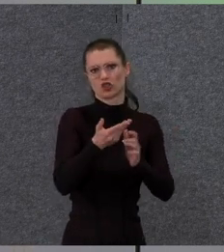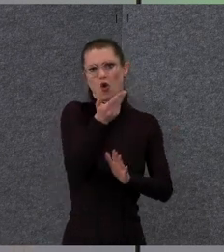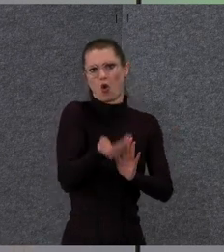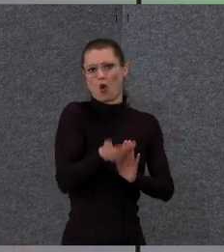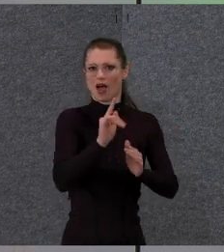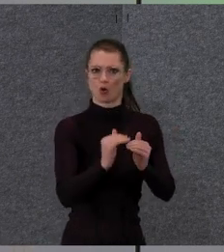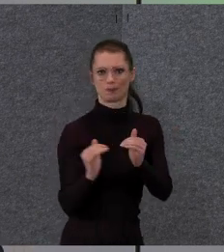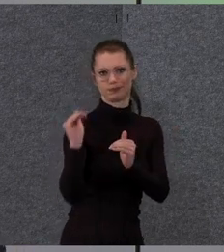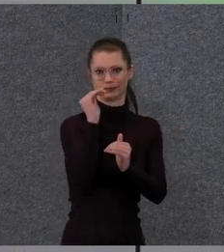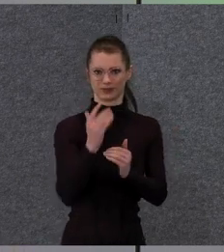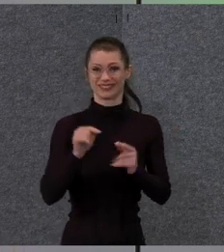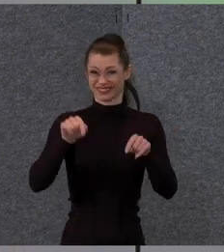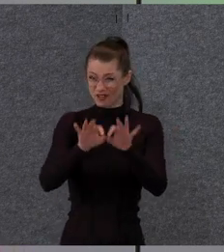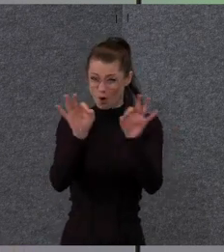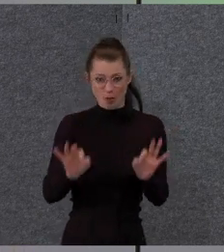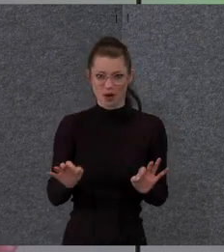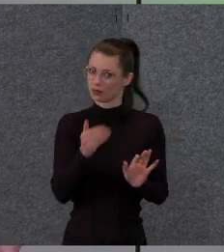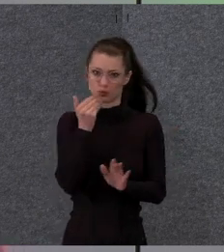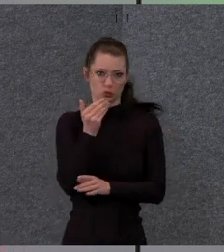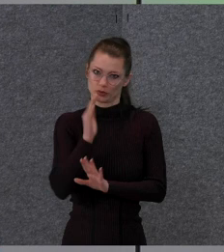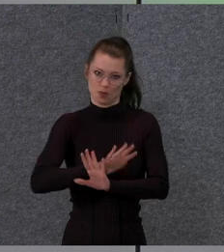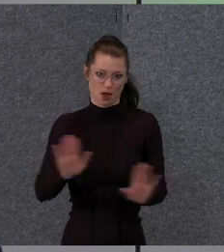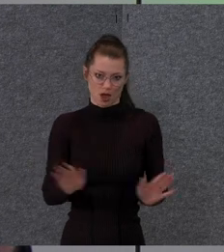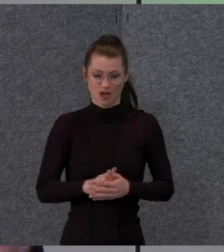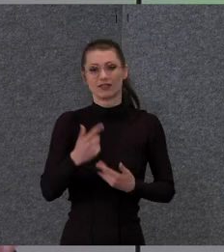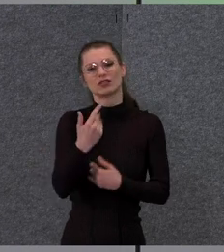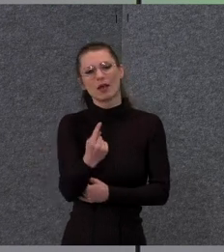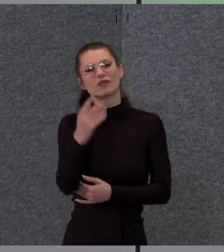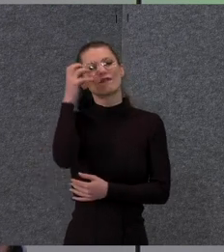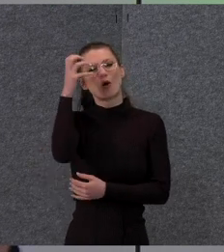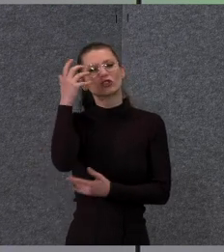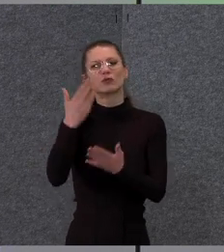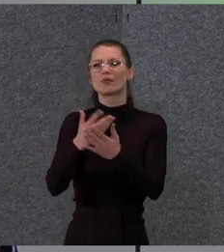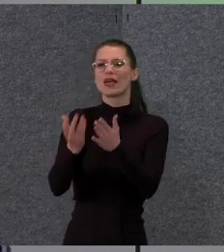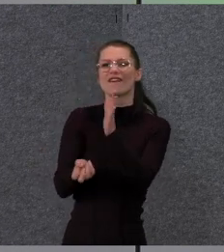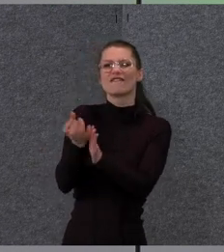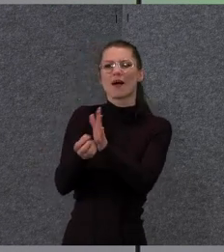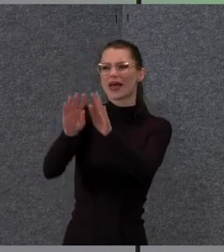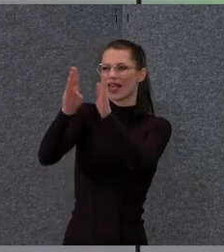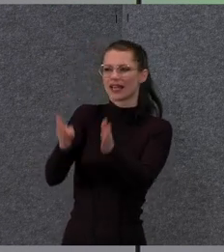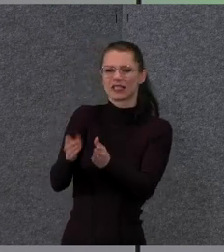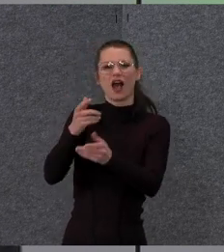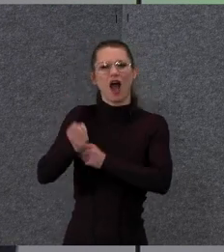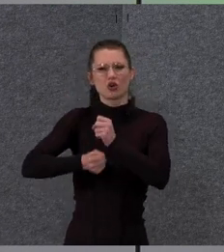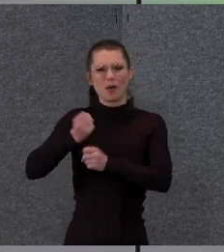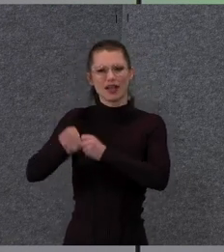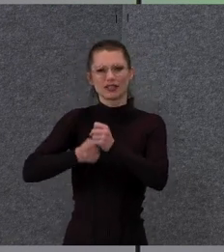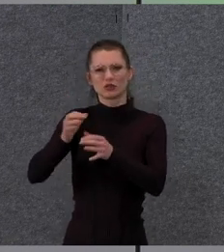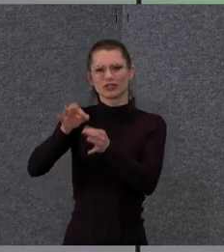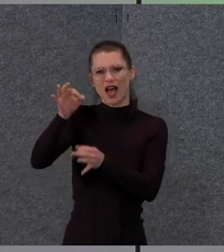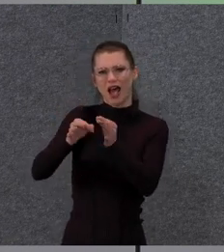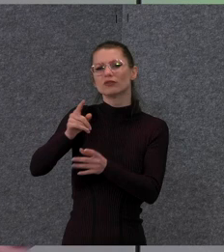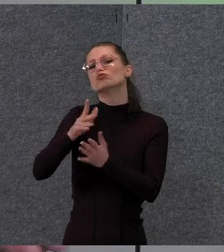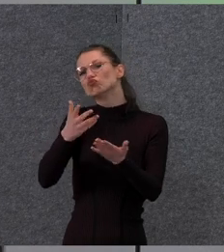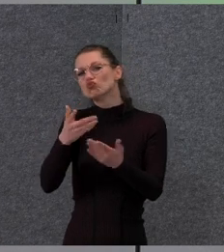Löhnen. Diese Formel gilt heute nicht mehr. Wenn wir uns vorstellen, dass wir eine Fabrik haben, in der wir einen Automatisierungsgrad von annähernd